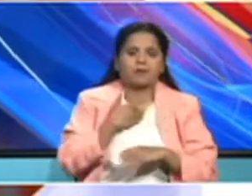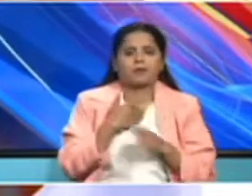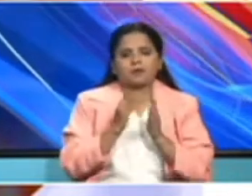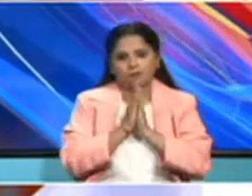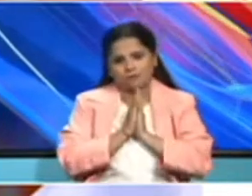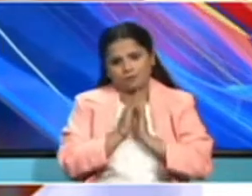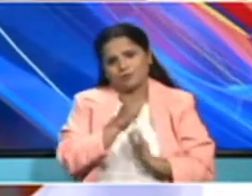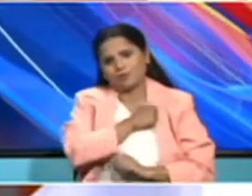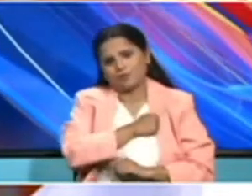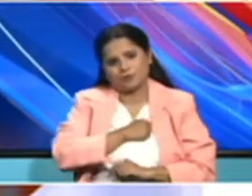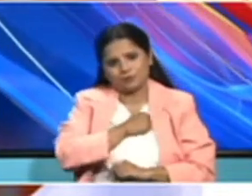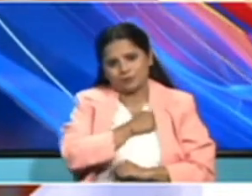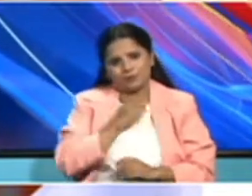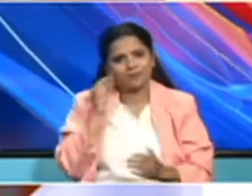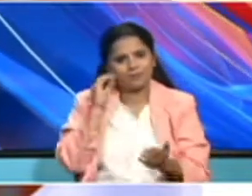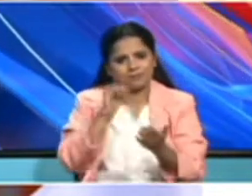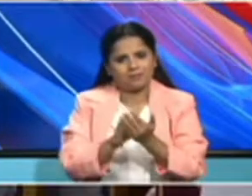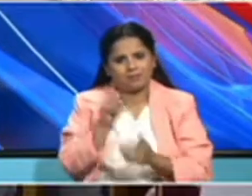मांग लेता हूं।